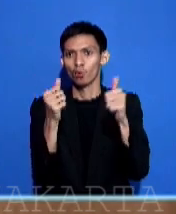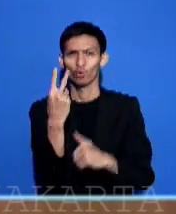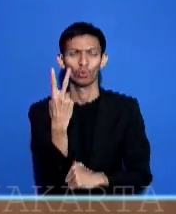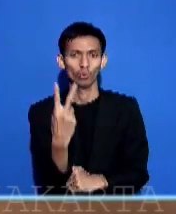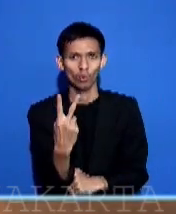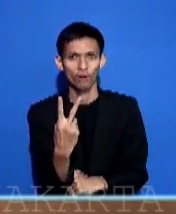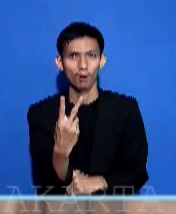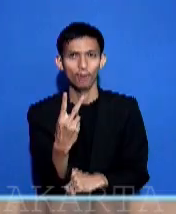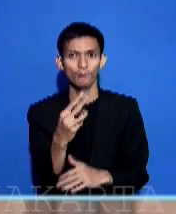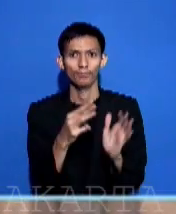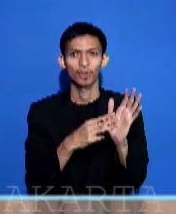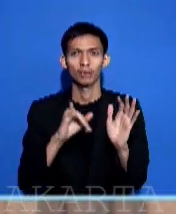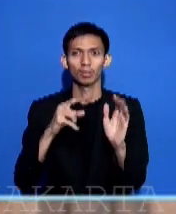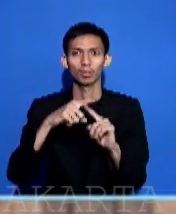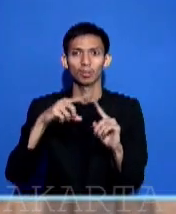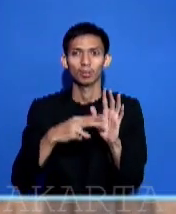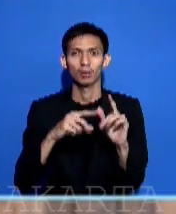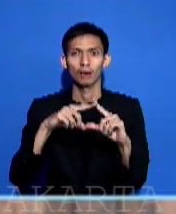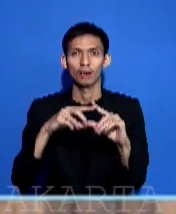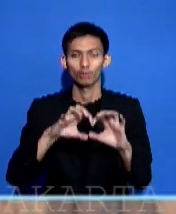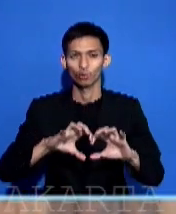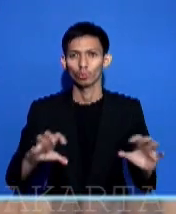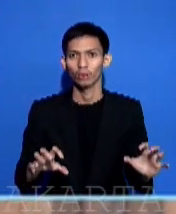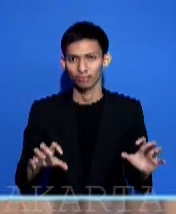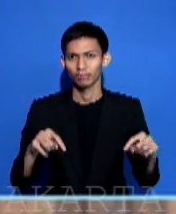mentega. Ini durian Candi Mulyo Pak Sade.